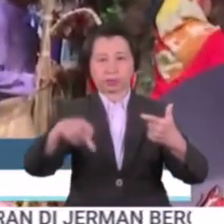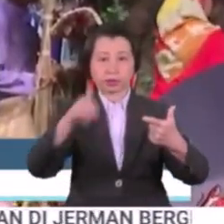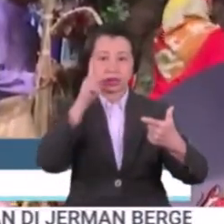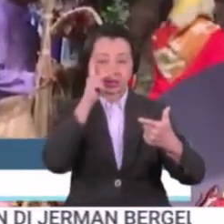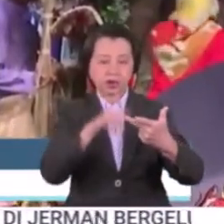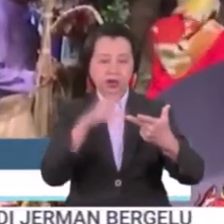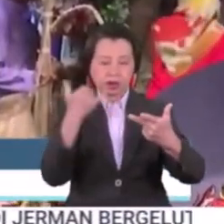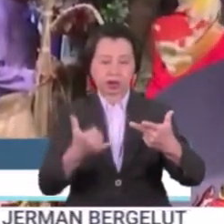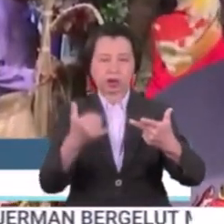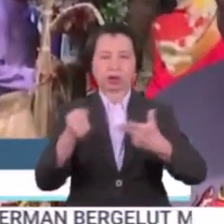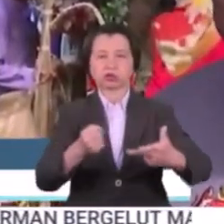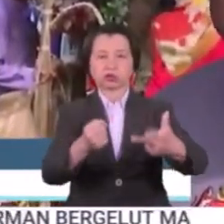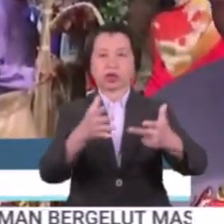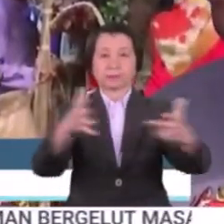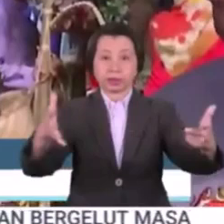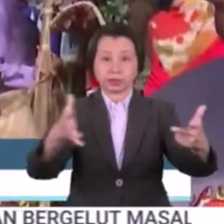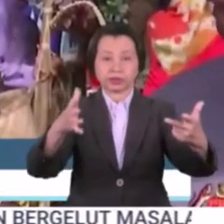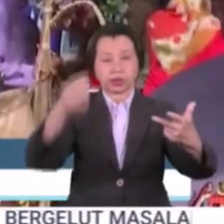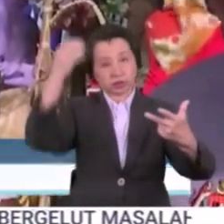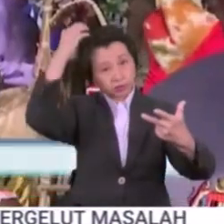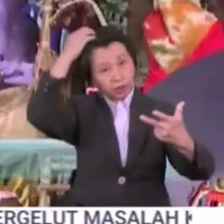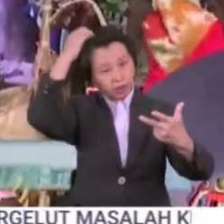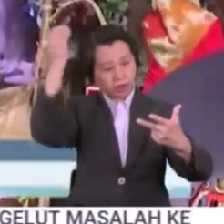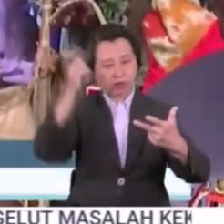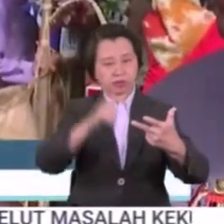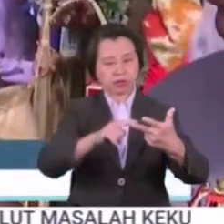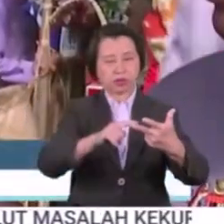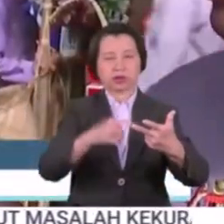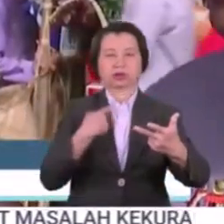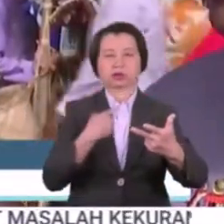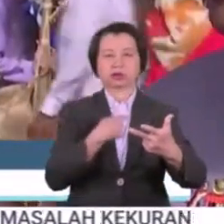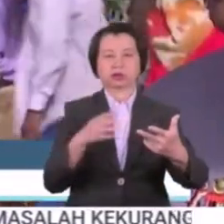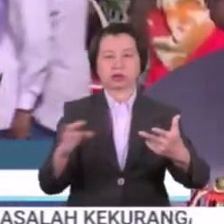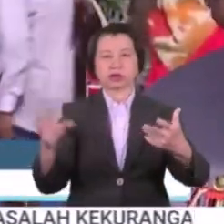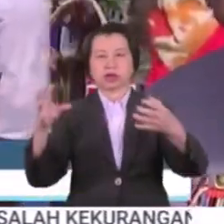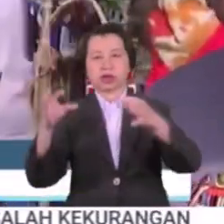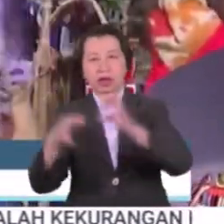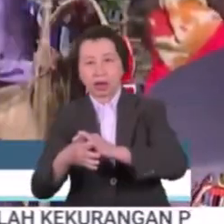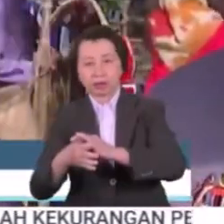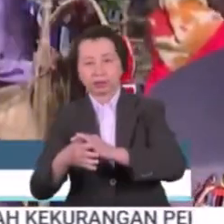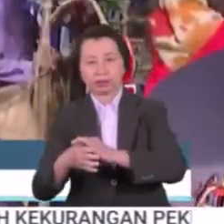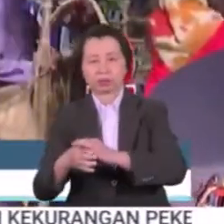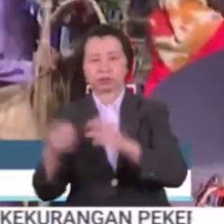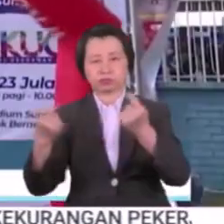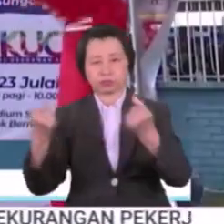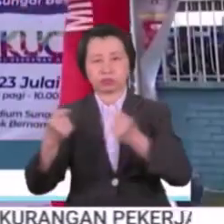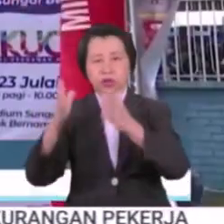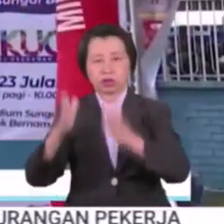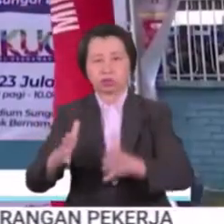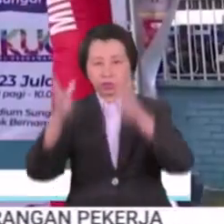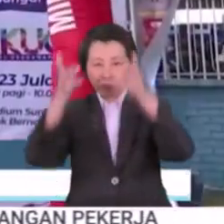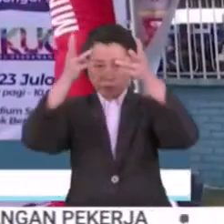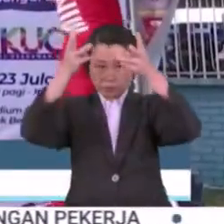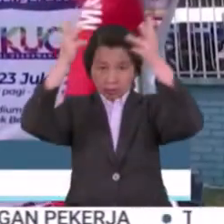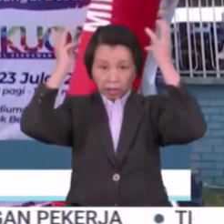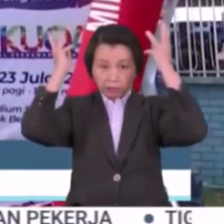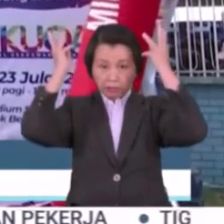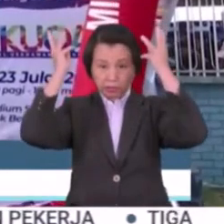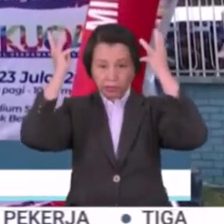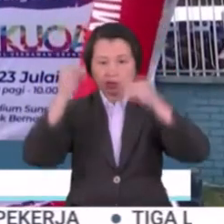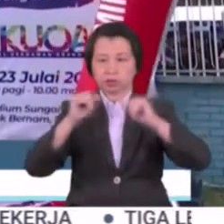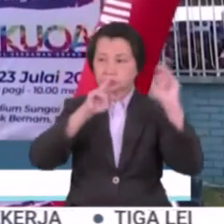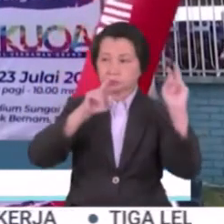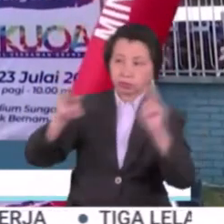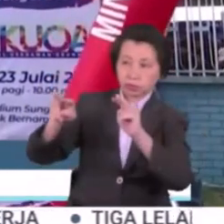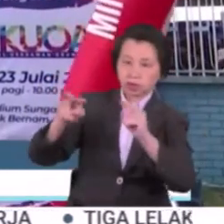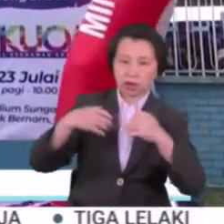dan hari ini juga besar kami Wow sawan DC pada hari ini kita gabungkan dengan kanibal Usahawan orang asli ah jadi kayak waktu